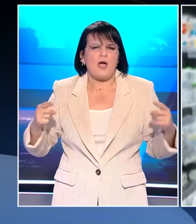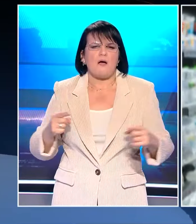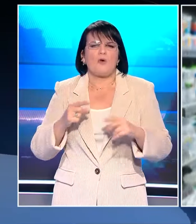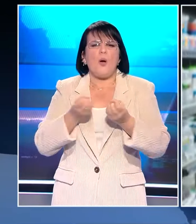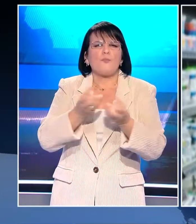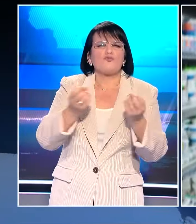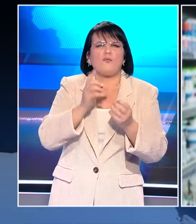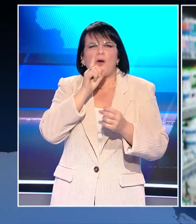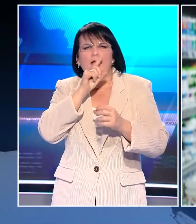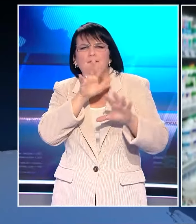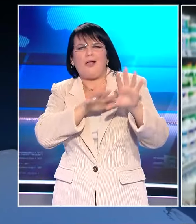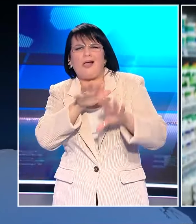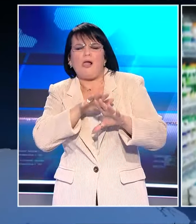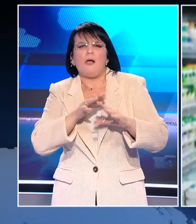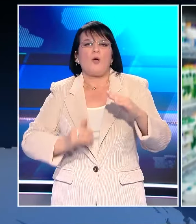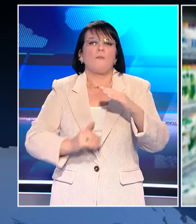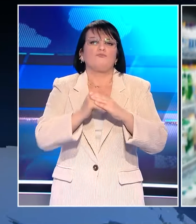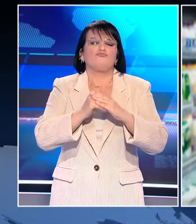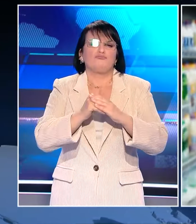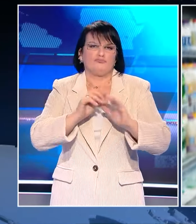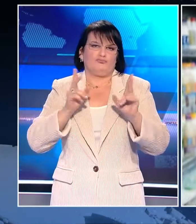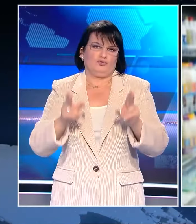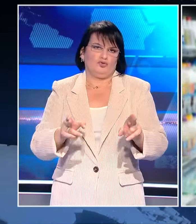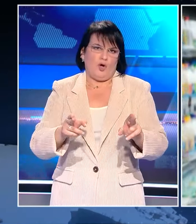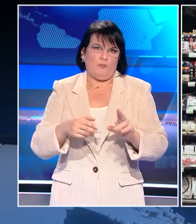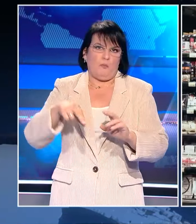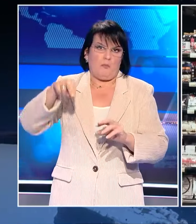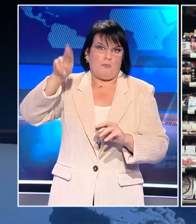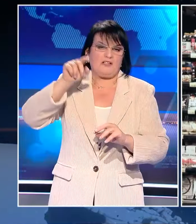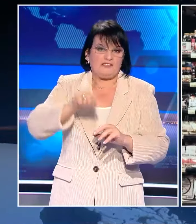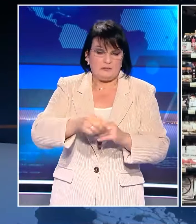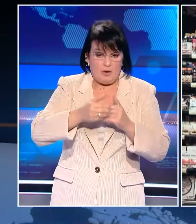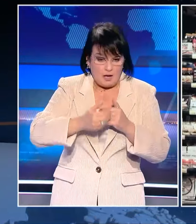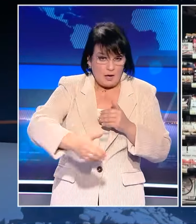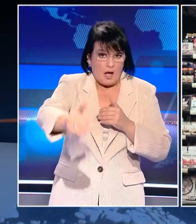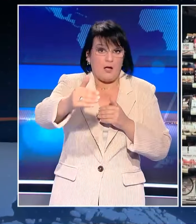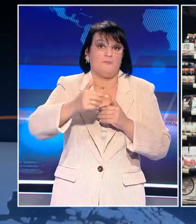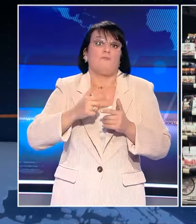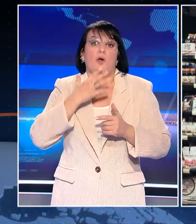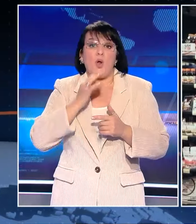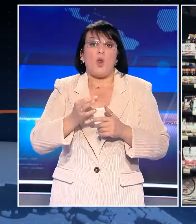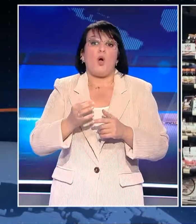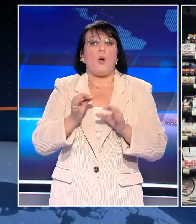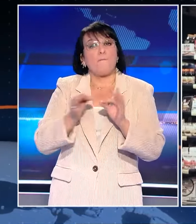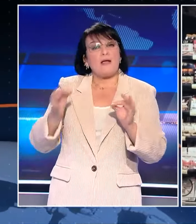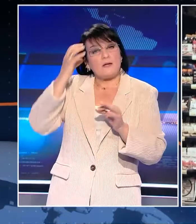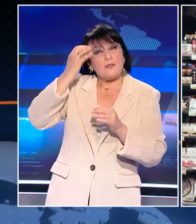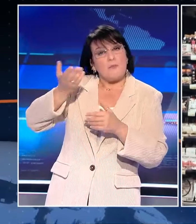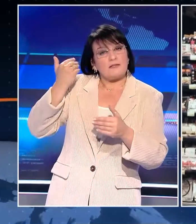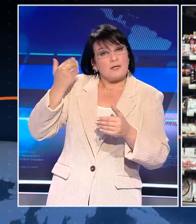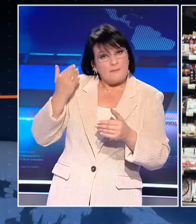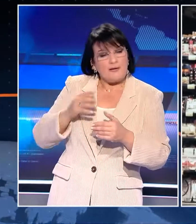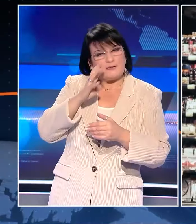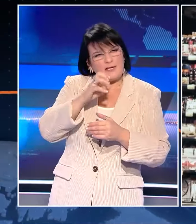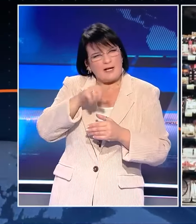παραπλανητικές προσφορές, ένα τρίμηνο μπλόκο δηλαδή για όσους αυξάνουν τις τιμές τους. Από σήμερα όμως θα ισχύει αυτό, όχι για τα άλλα μέτρα που λέγαμε ότι θα ισχύσουν σε